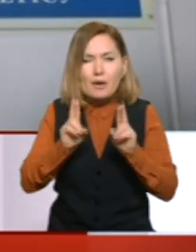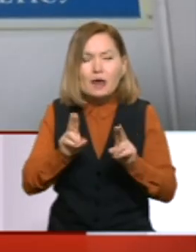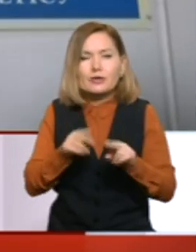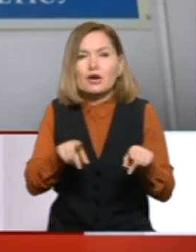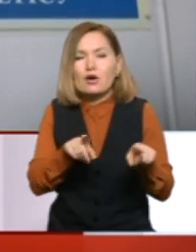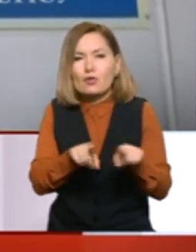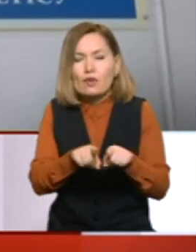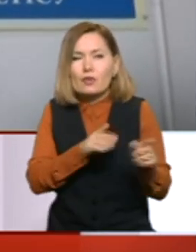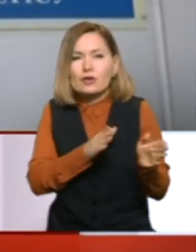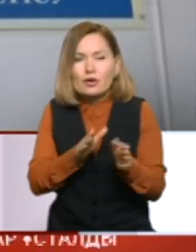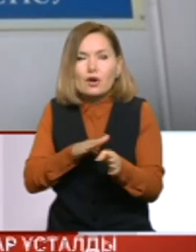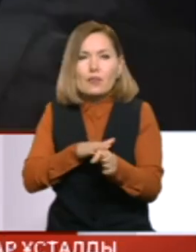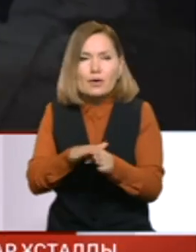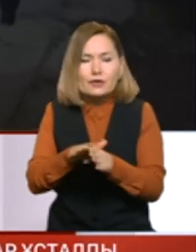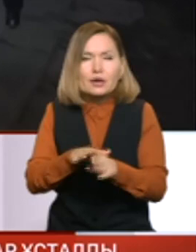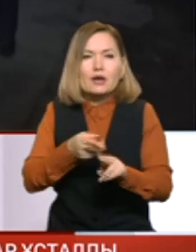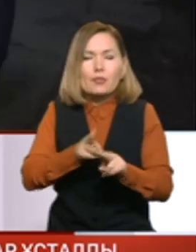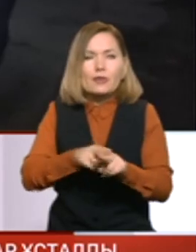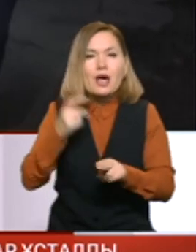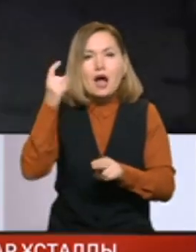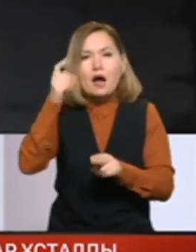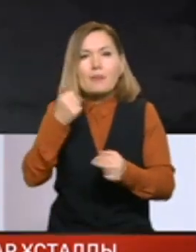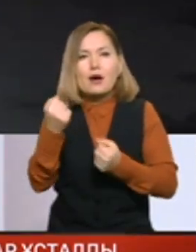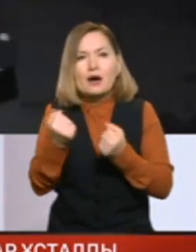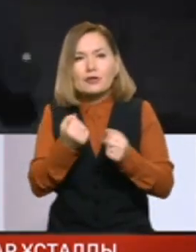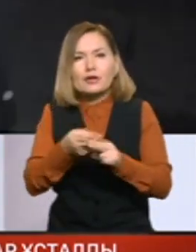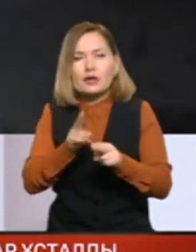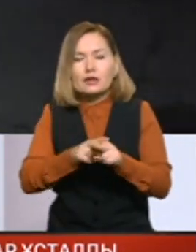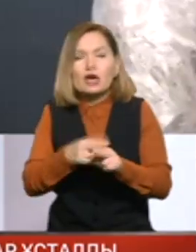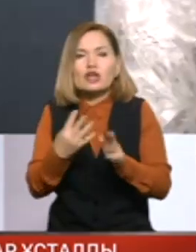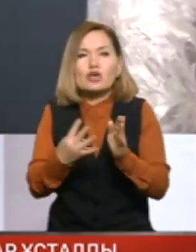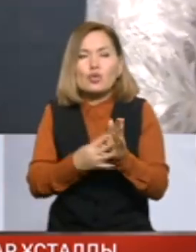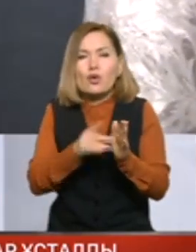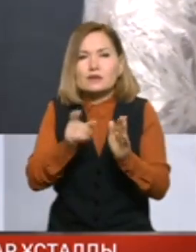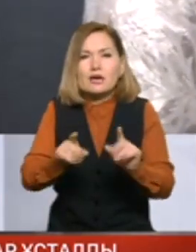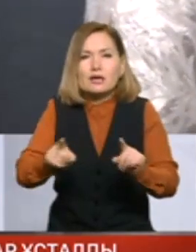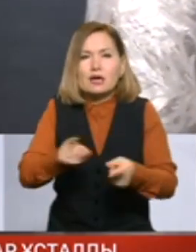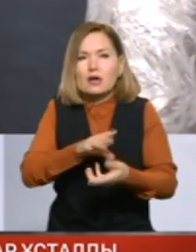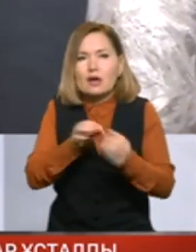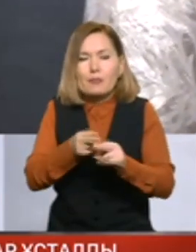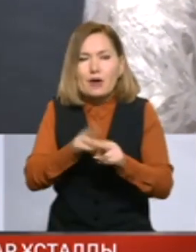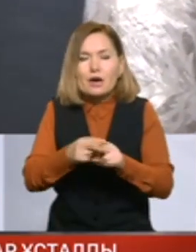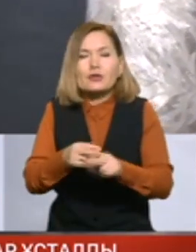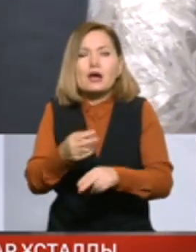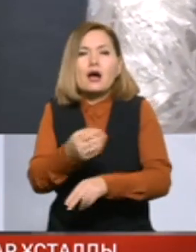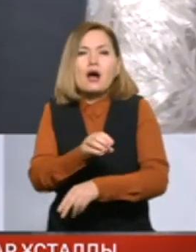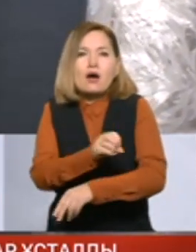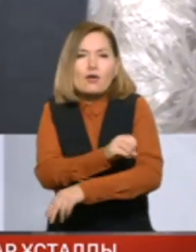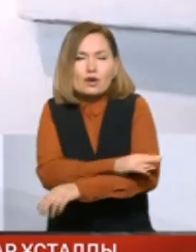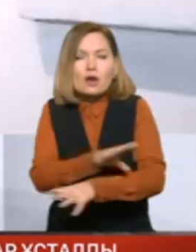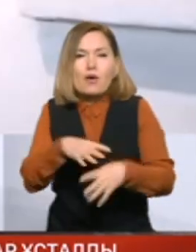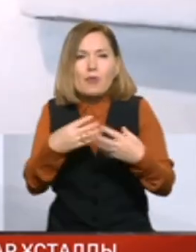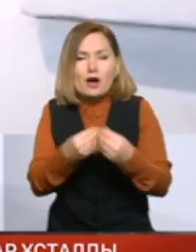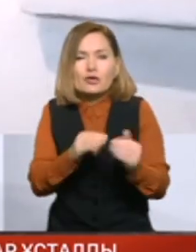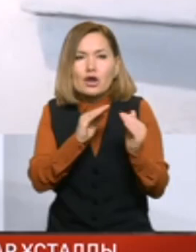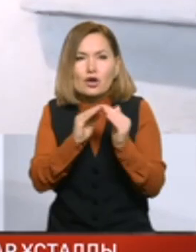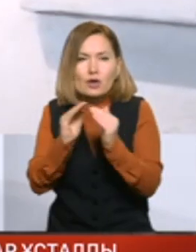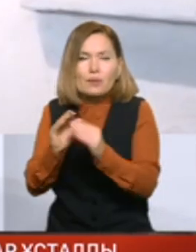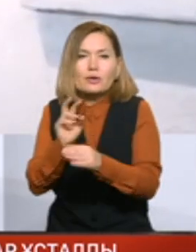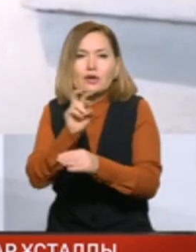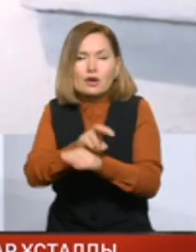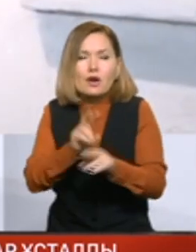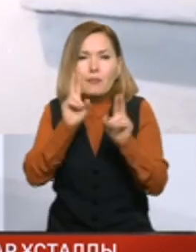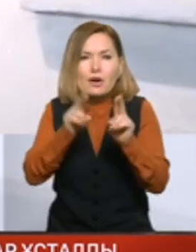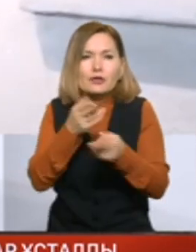аясында рейт өткізді. Мас күйінде көлік басқарған 9 адам ұсталды. Тұрмысы төмен отбасыларды аралап, зорлық-зомбылықты болдырмау балалар